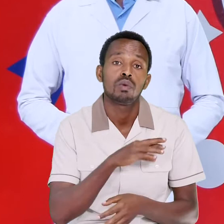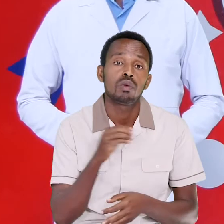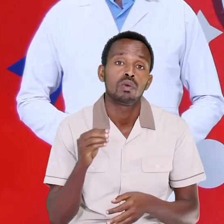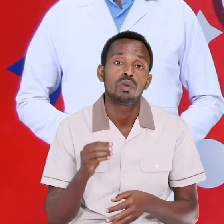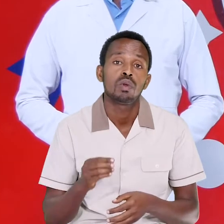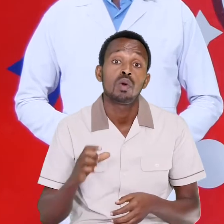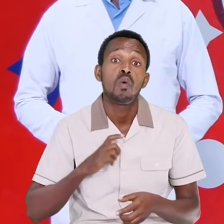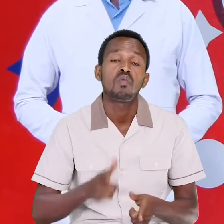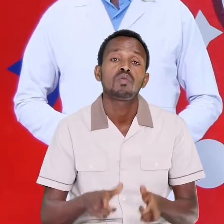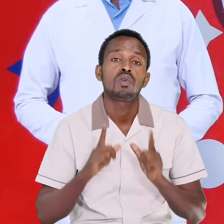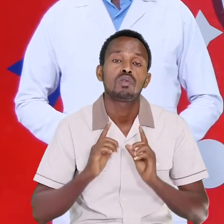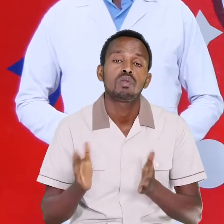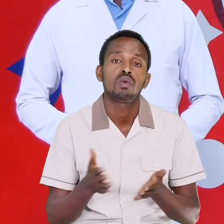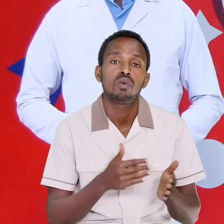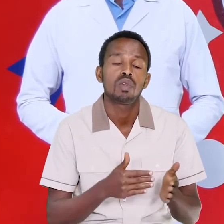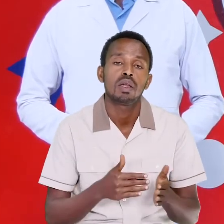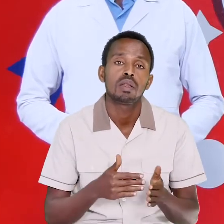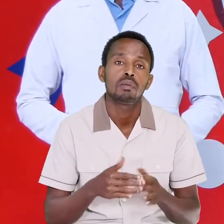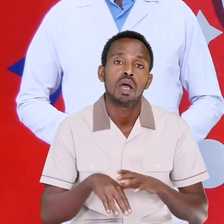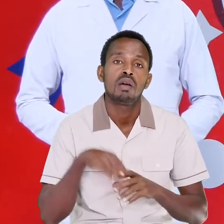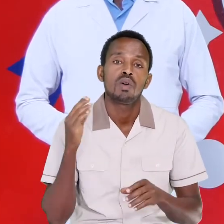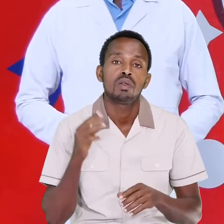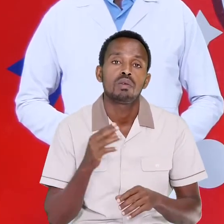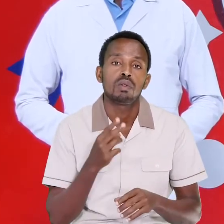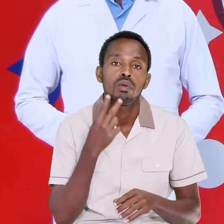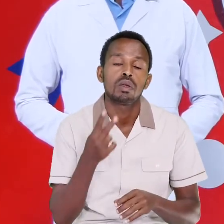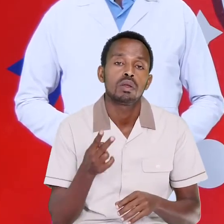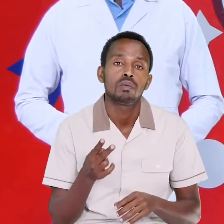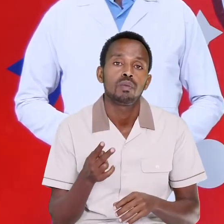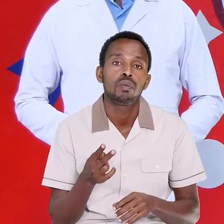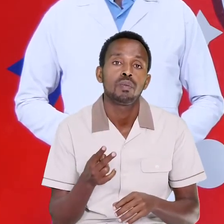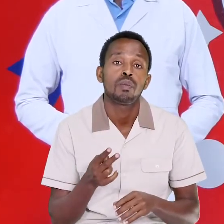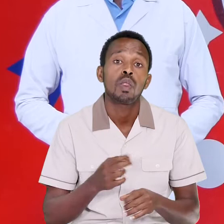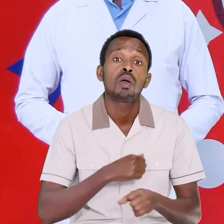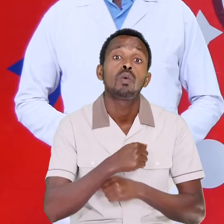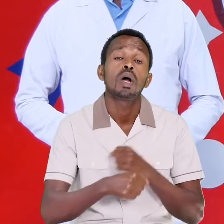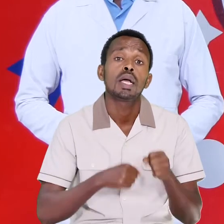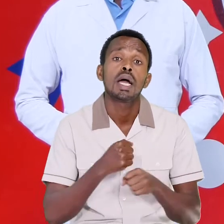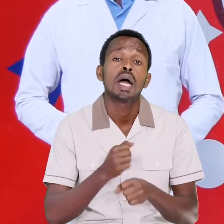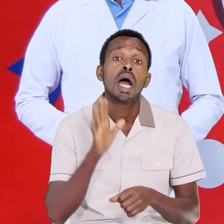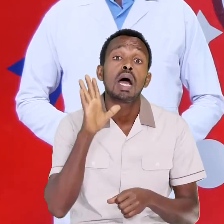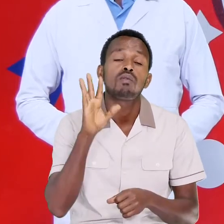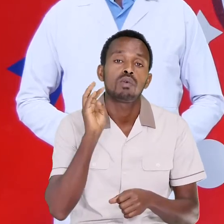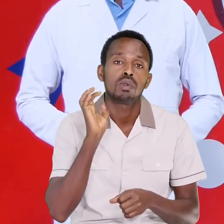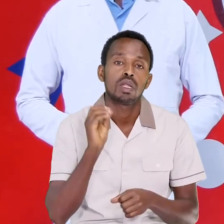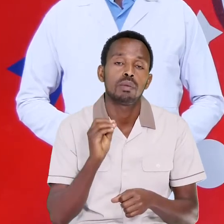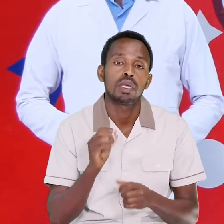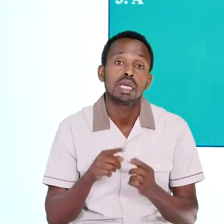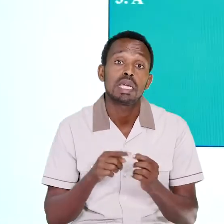of jiraachisuuf tooftaa inni baafatu argina. Innis waggaa 40 gaafa ga'u